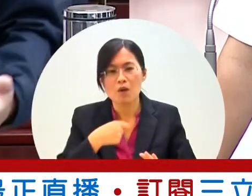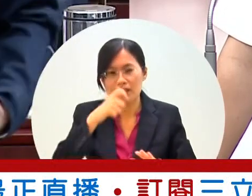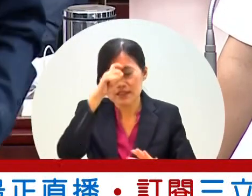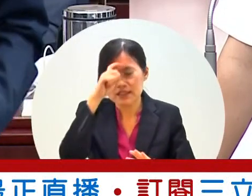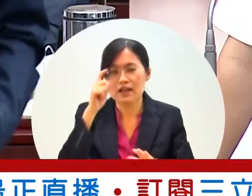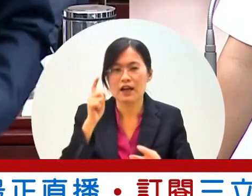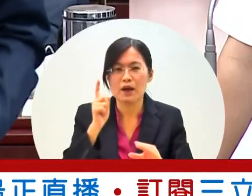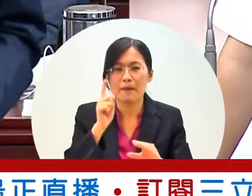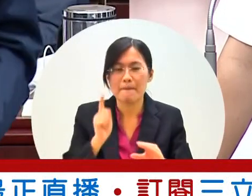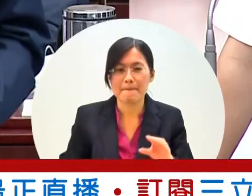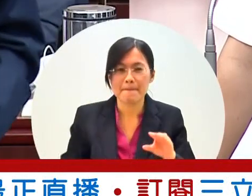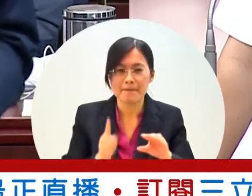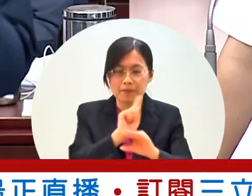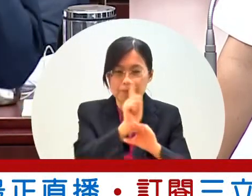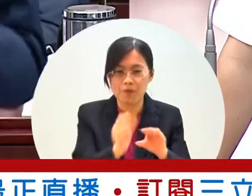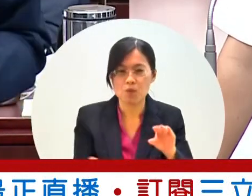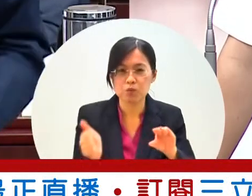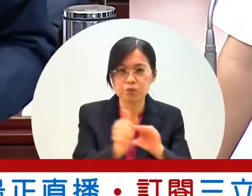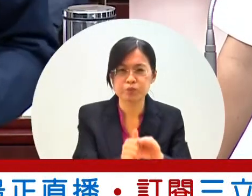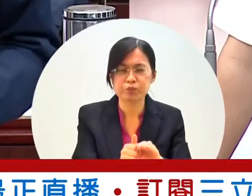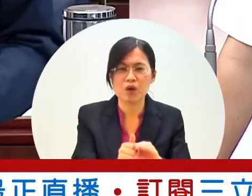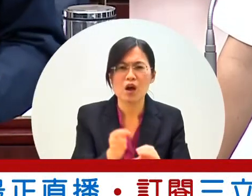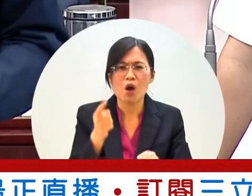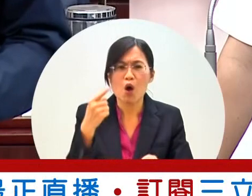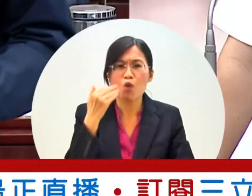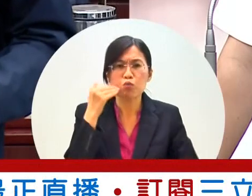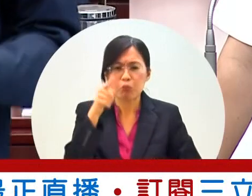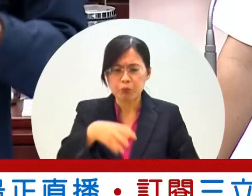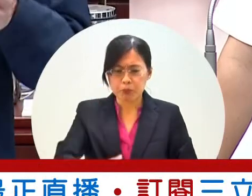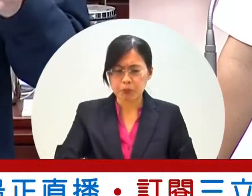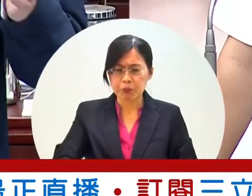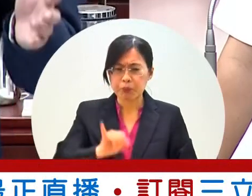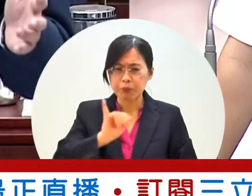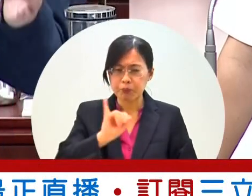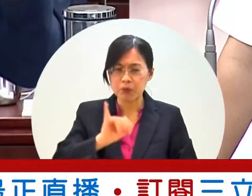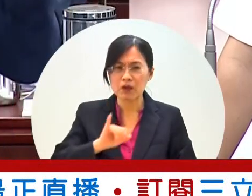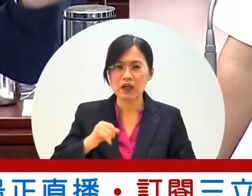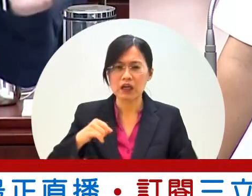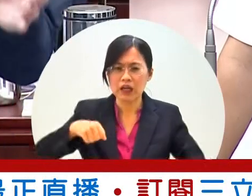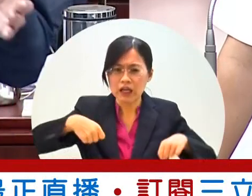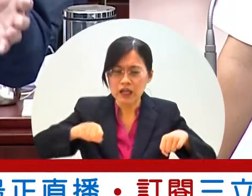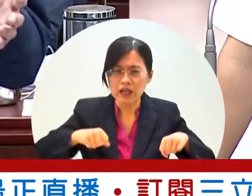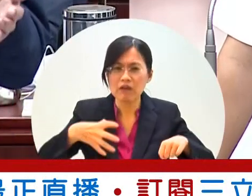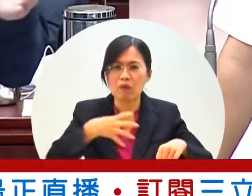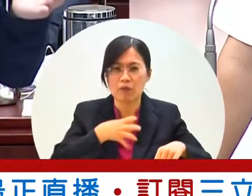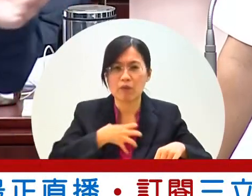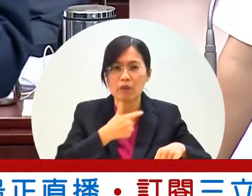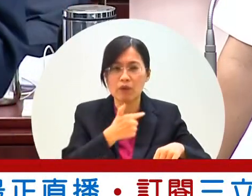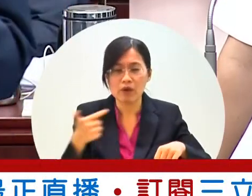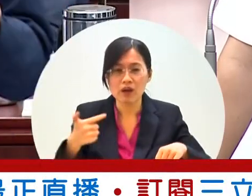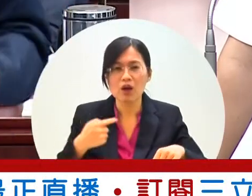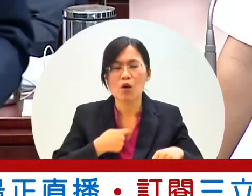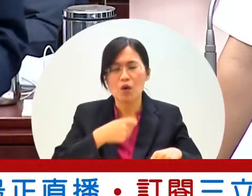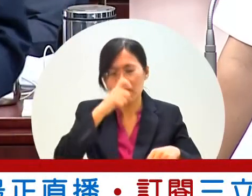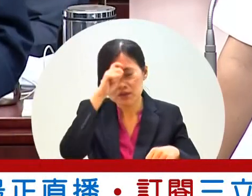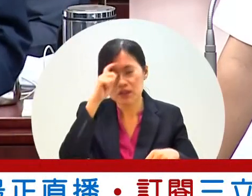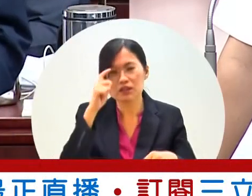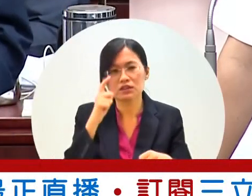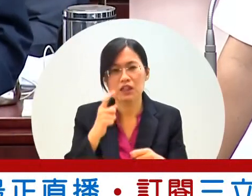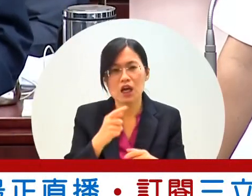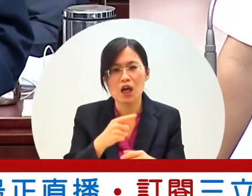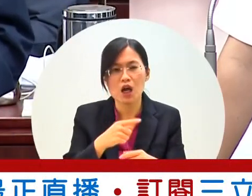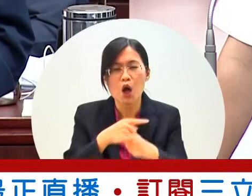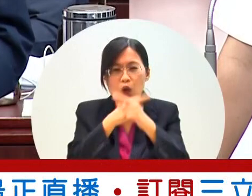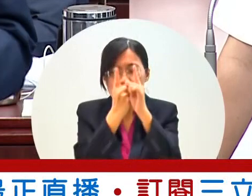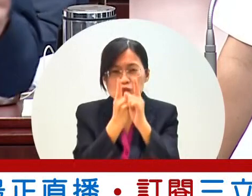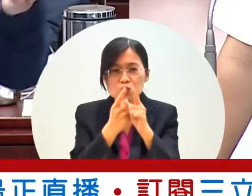工有怀孕的时阵，搁里啊翘，都白要做危险。所以也包括说，怎么样准公托这个照顾能够增加